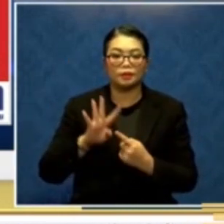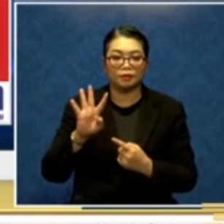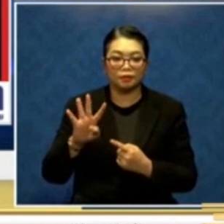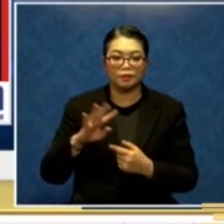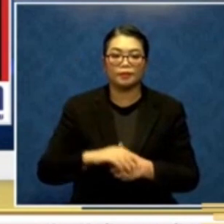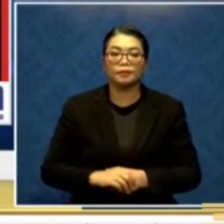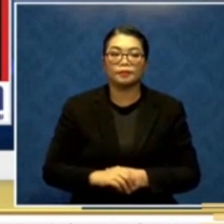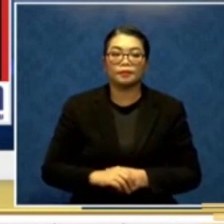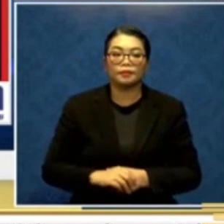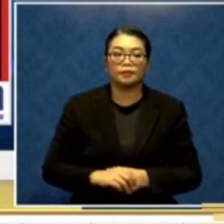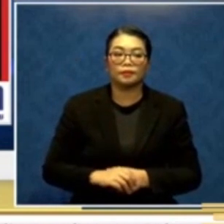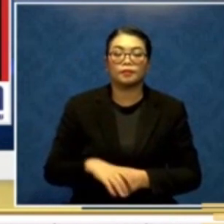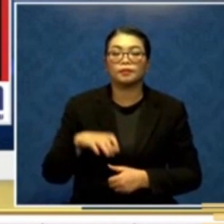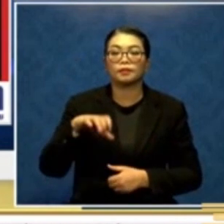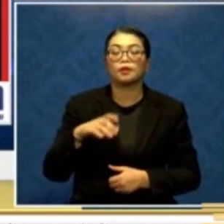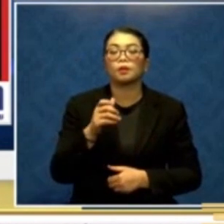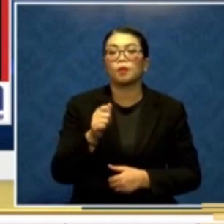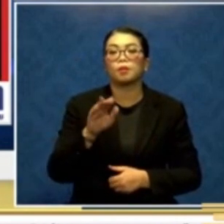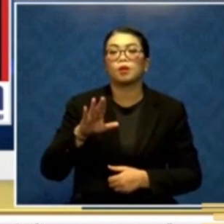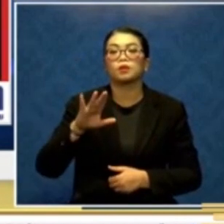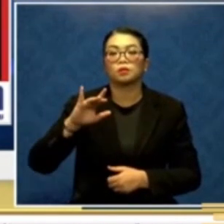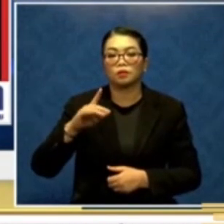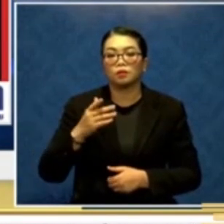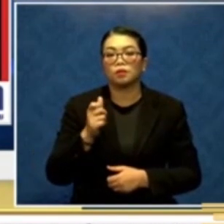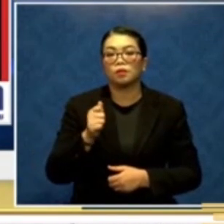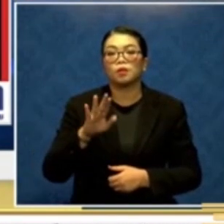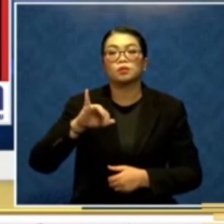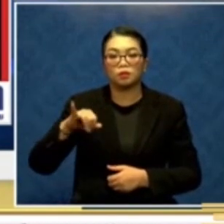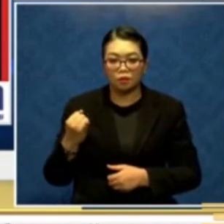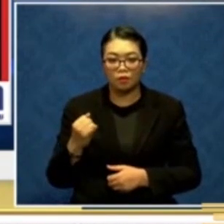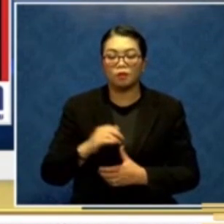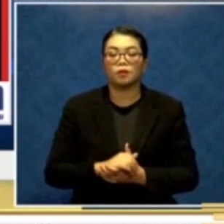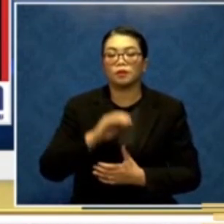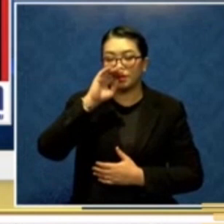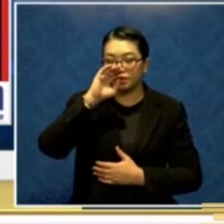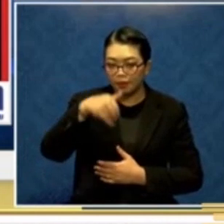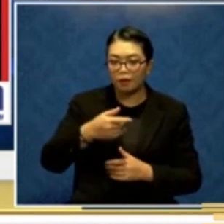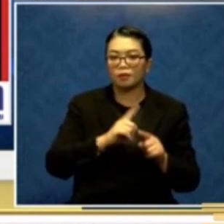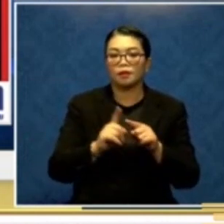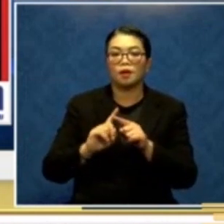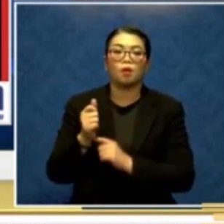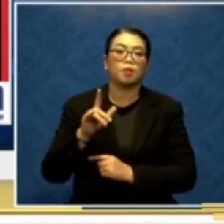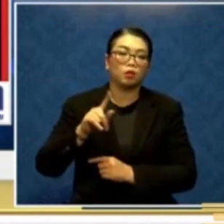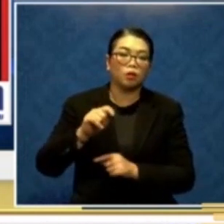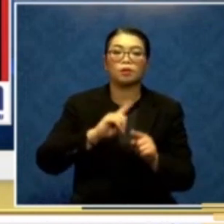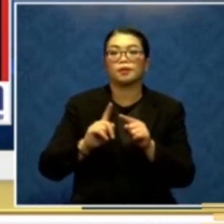อัที่สี่ องคการบริหารส่นยัหวดมหาศรคาม คมการประคองส่วนท้องถิน